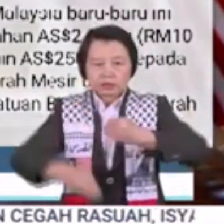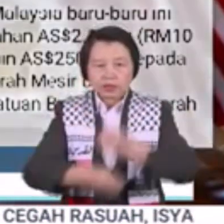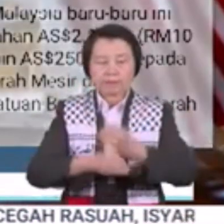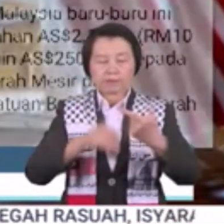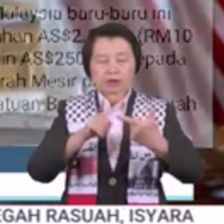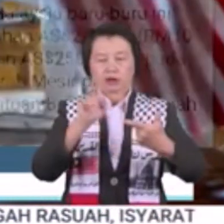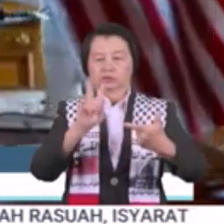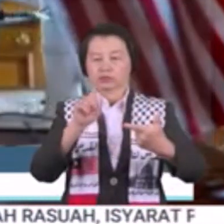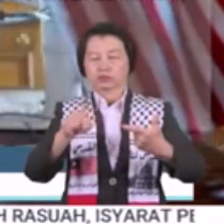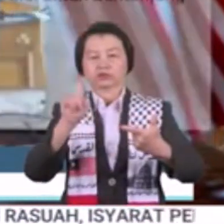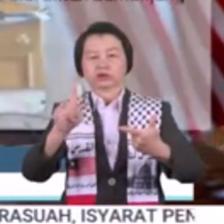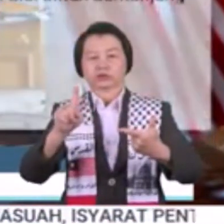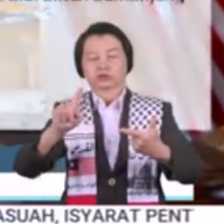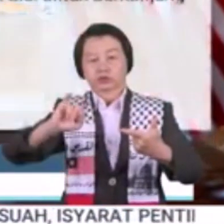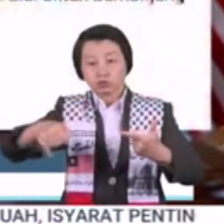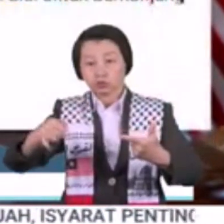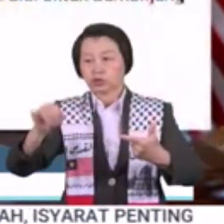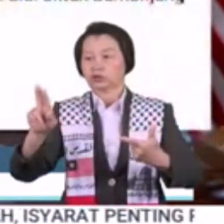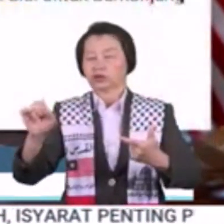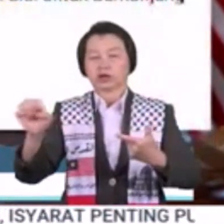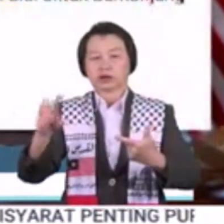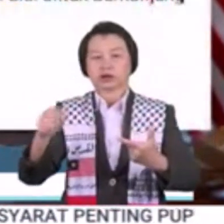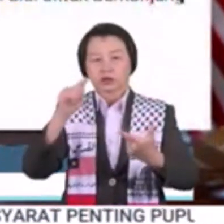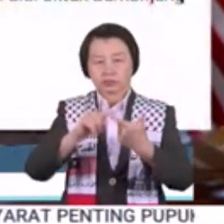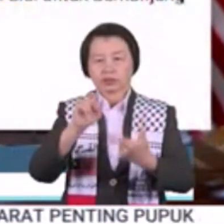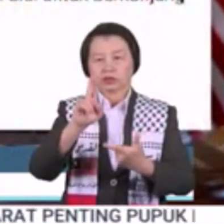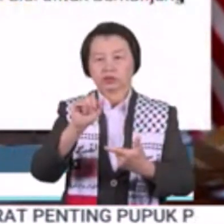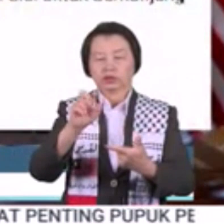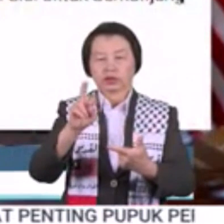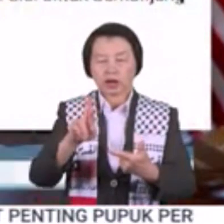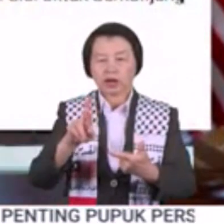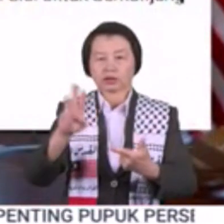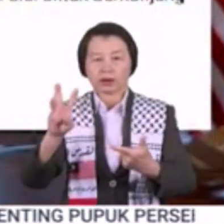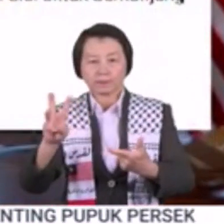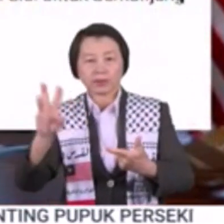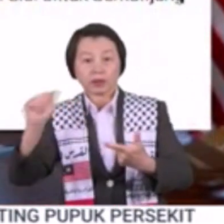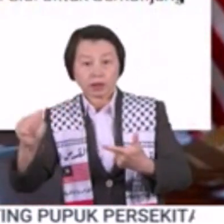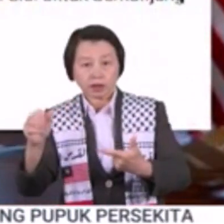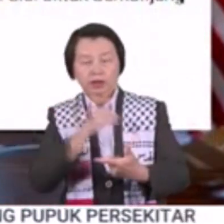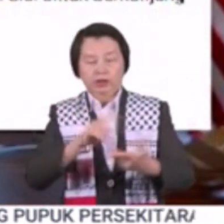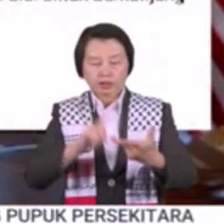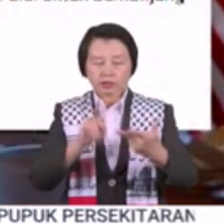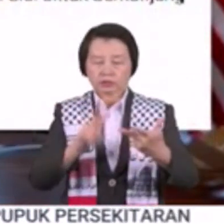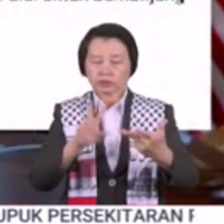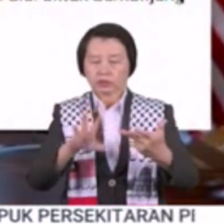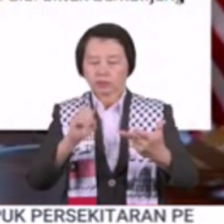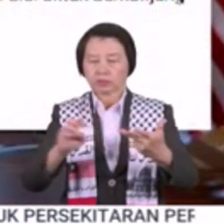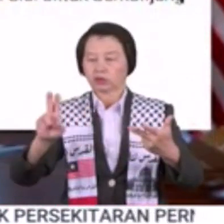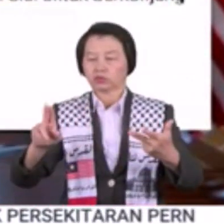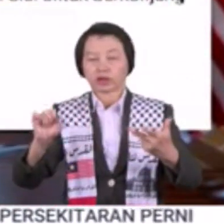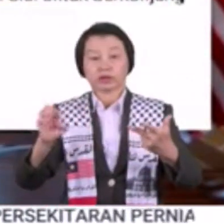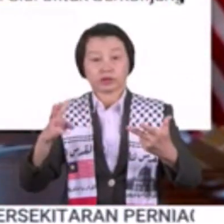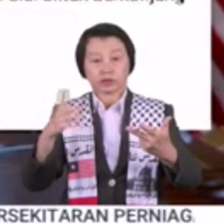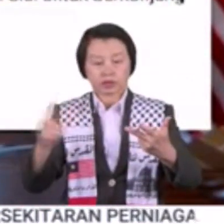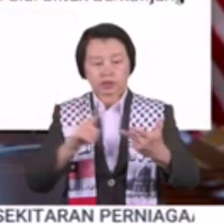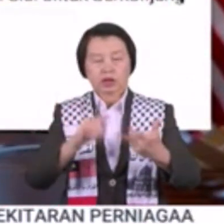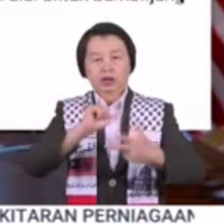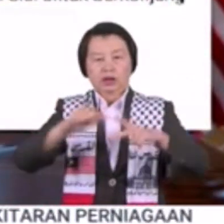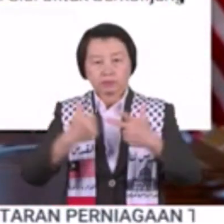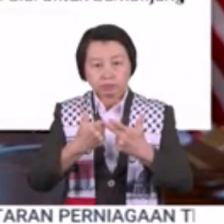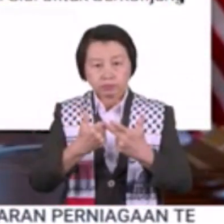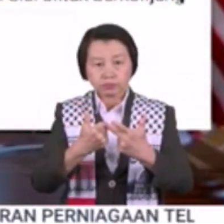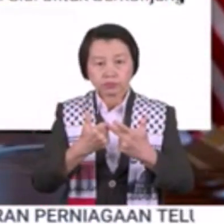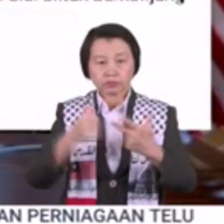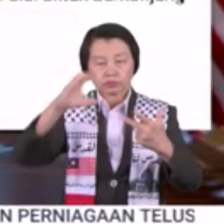2.1 juta Amerika kepada unrwa juga 200 50ib Amerika kepada persatuan